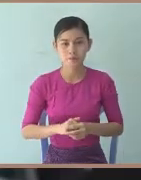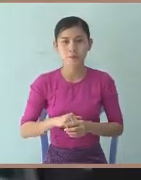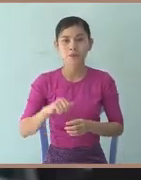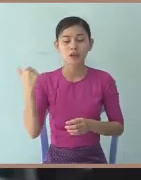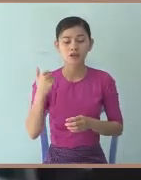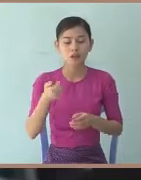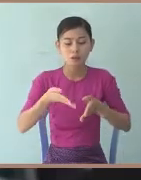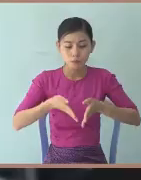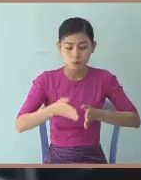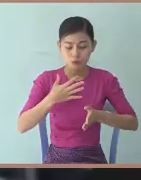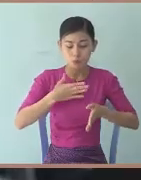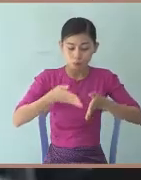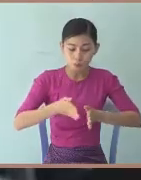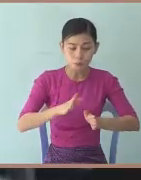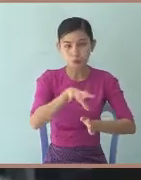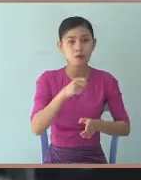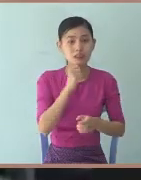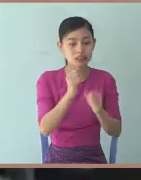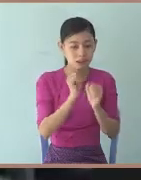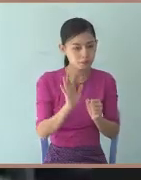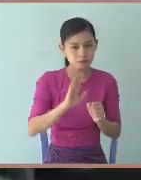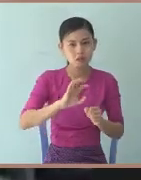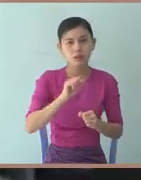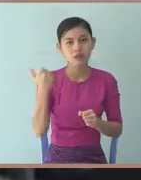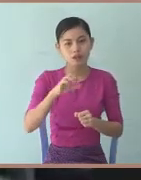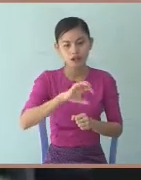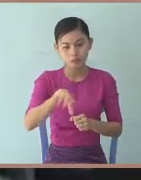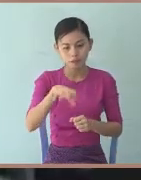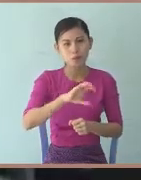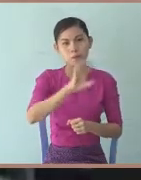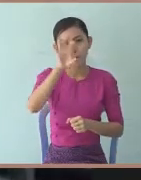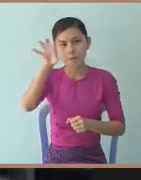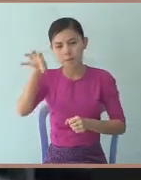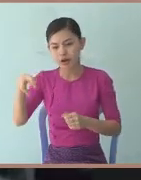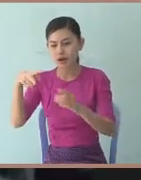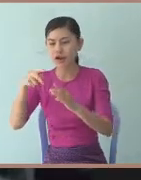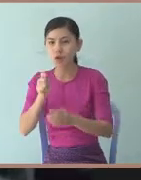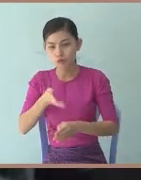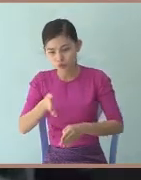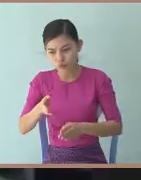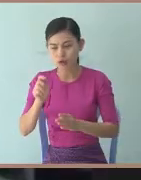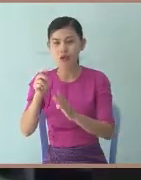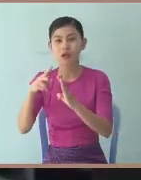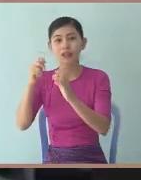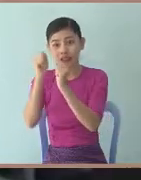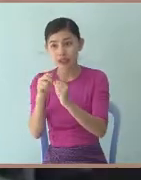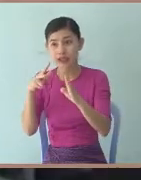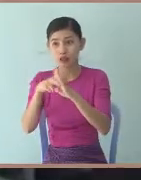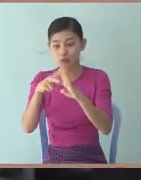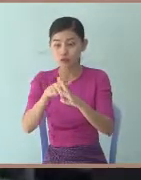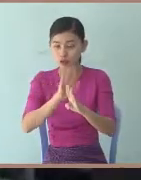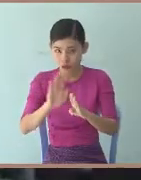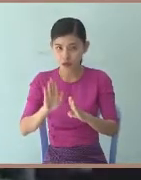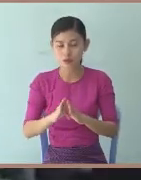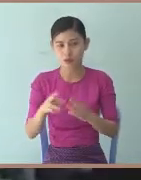တခြားမြို့ကနေမှနေကြုံပြီးရောက်လာတဲ့မေးမချာမြို့တိုင်းမှာရှိတယ်မြို့ပဲရွာလို့ဆိုတော့အကုန်ရှိတယ်အဲ့ရှိတယ်ဒီချင်းသား